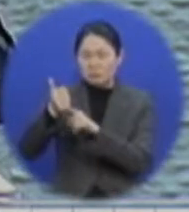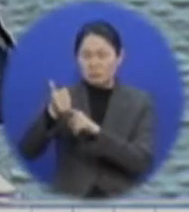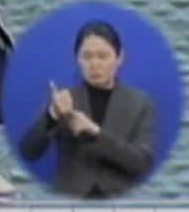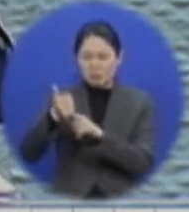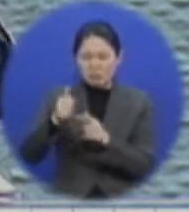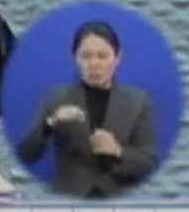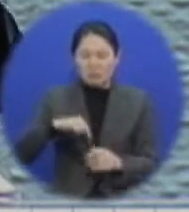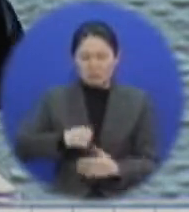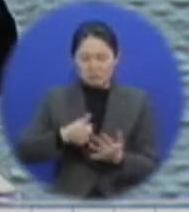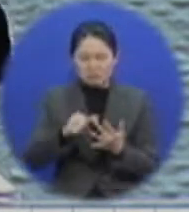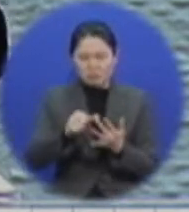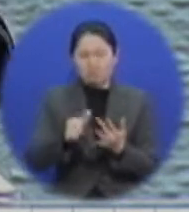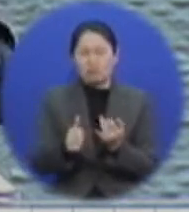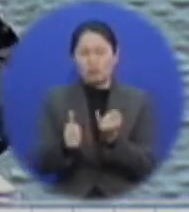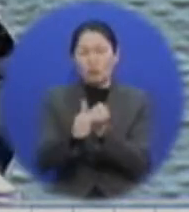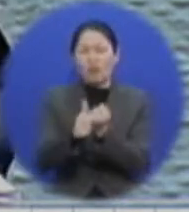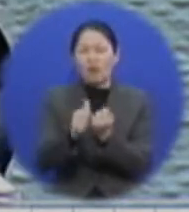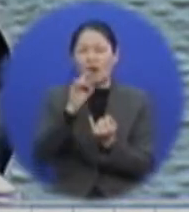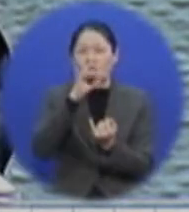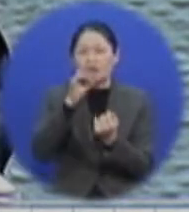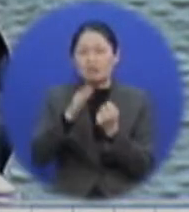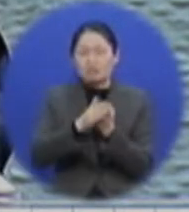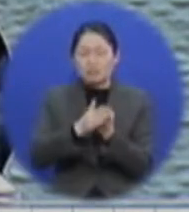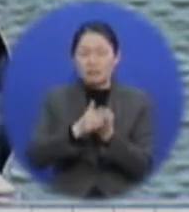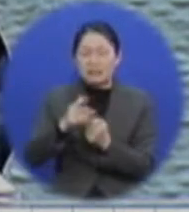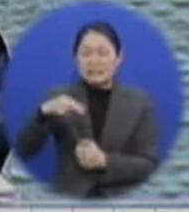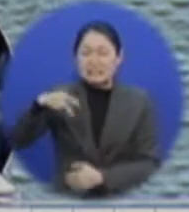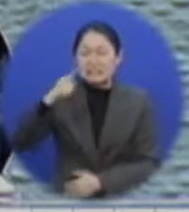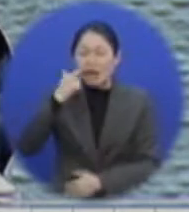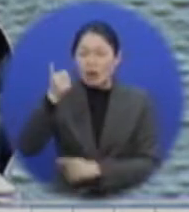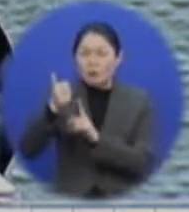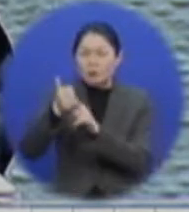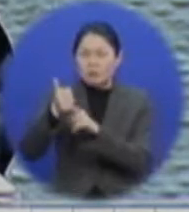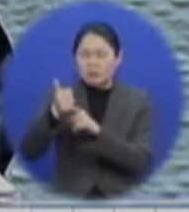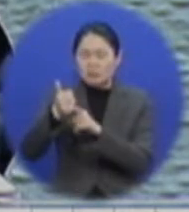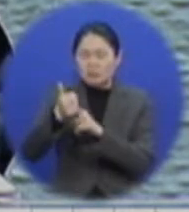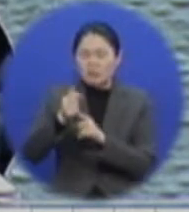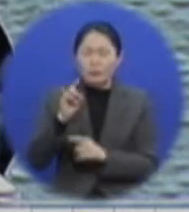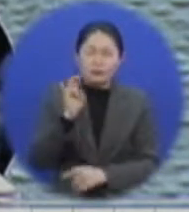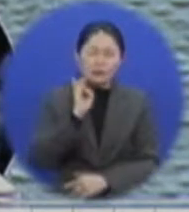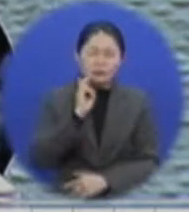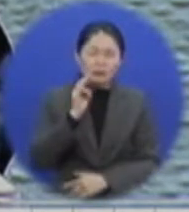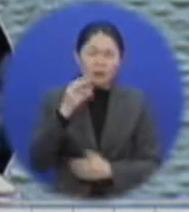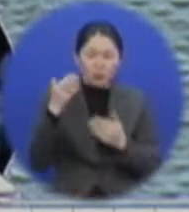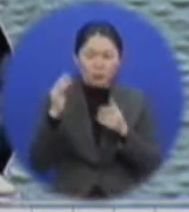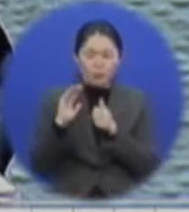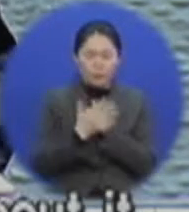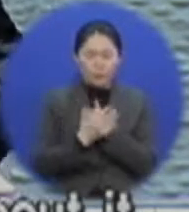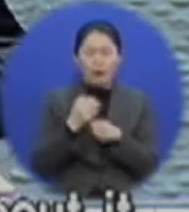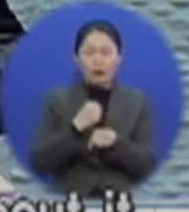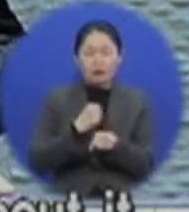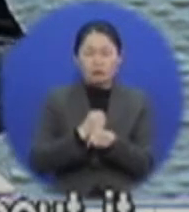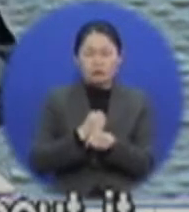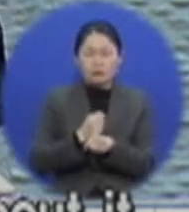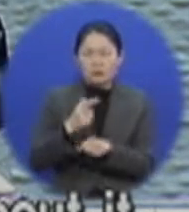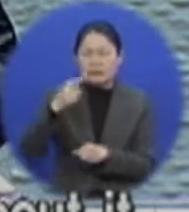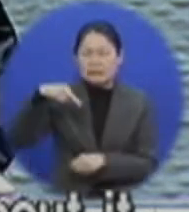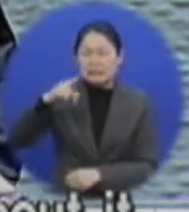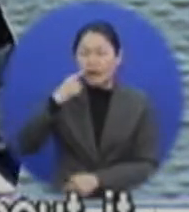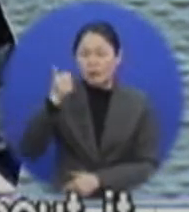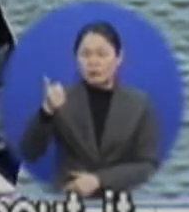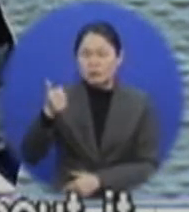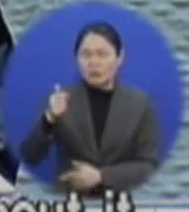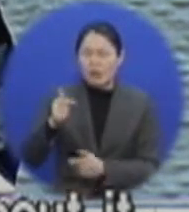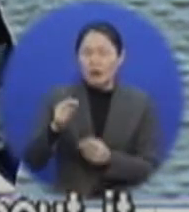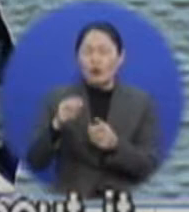해서 시아버지와 관계를 맺는 어처구니없는 일을 저지릅니다 며느리 다말이 임신을